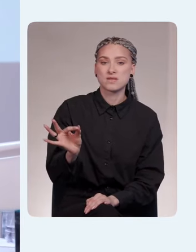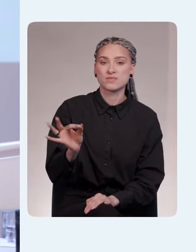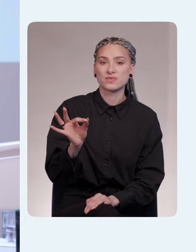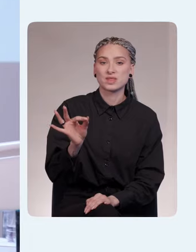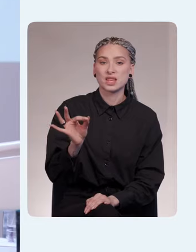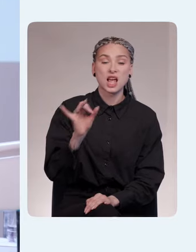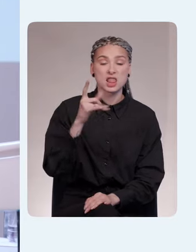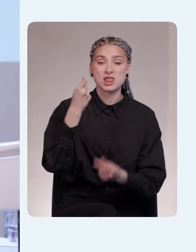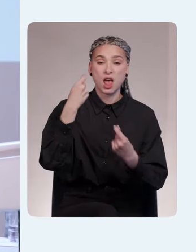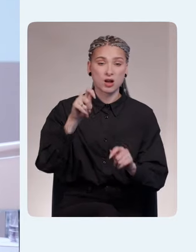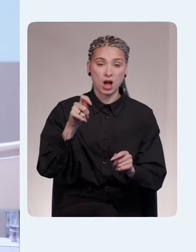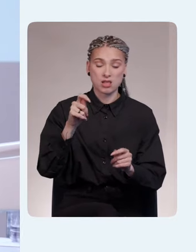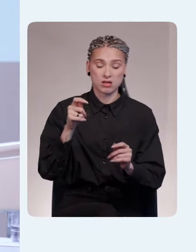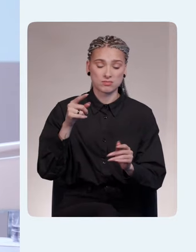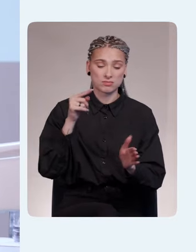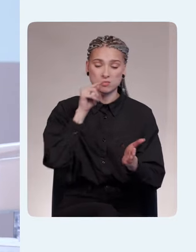разу не промахнулся, ни разу.